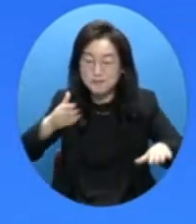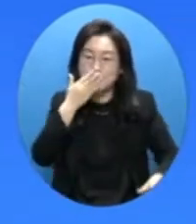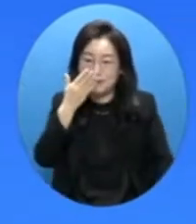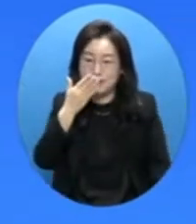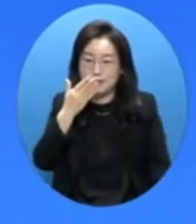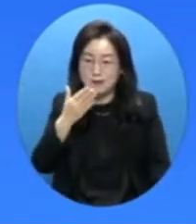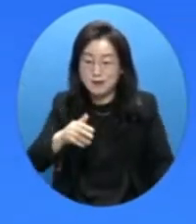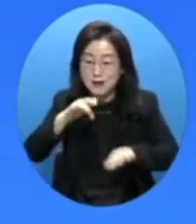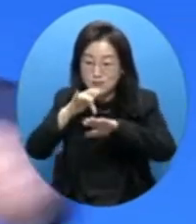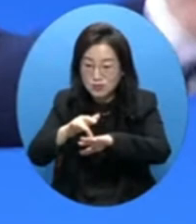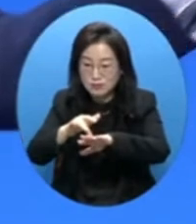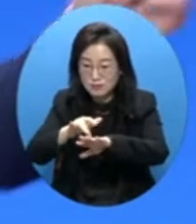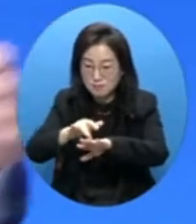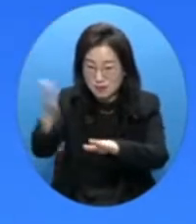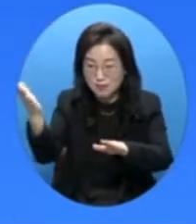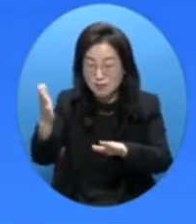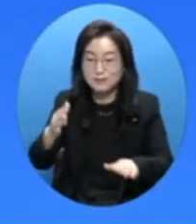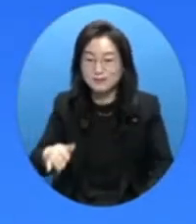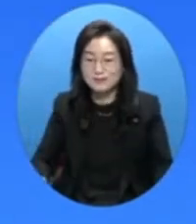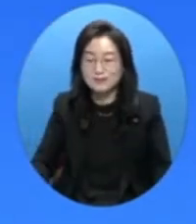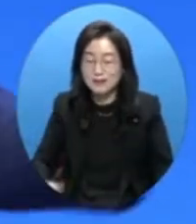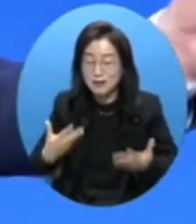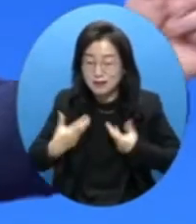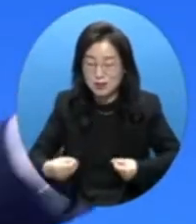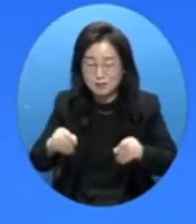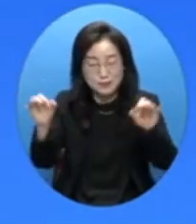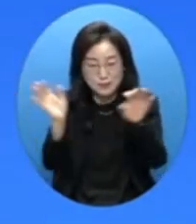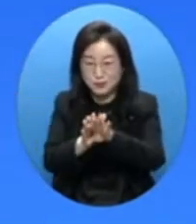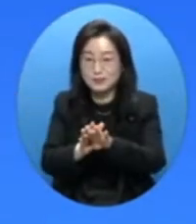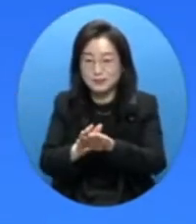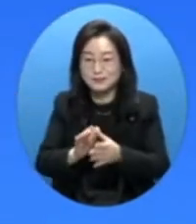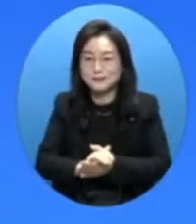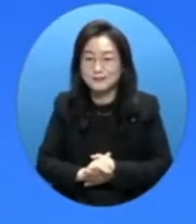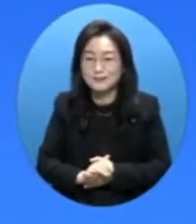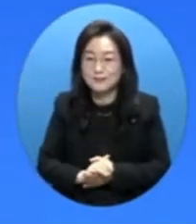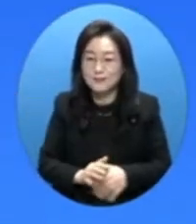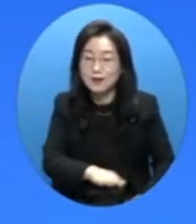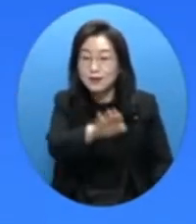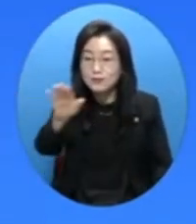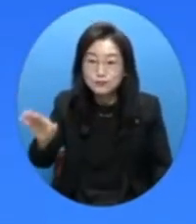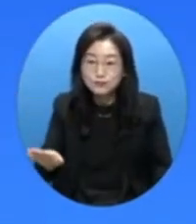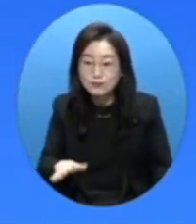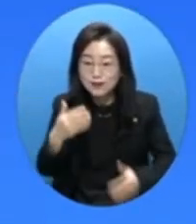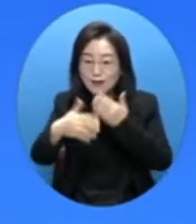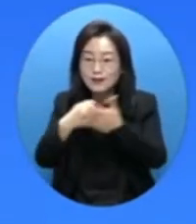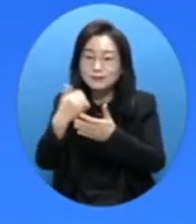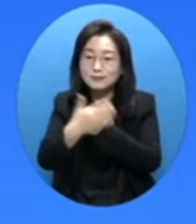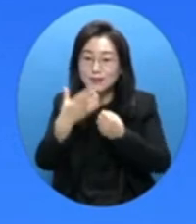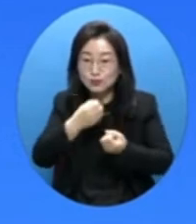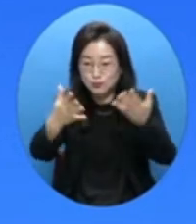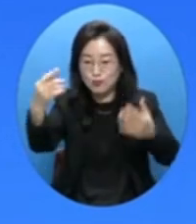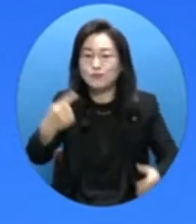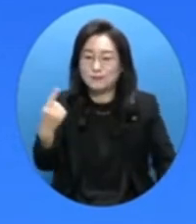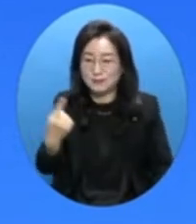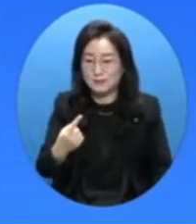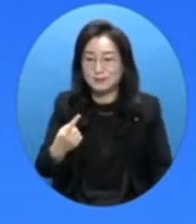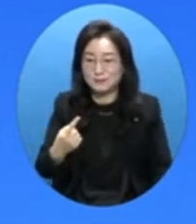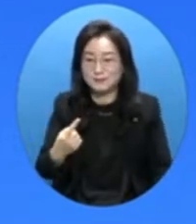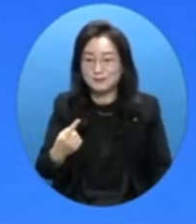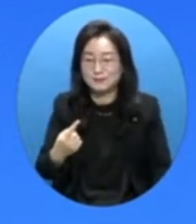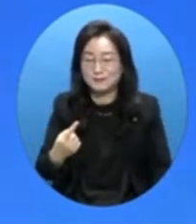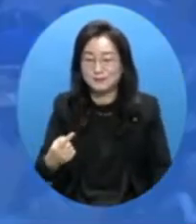것입니다 귀신의 역사가 떠나가는 것입니다 절망이 떠나가는 것입니다 우리에게 하나님의 은혜와 축복이 임하게 되는 것입니다